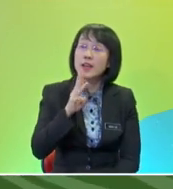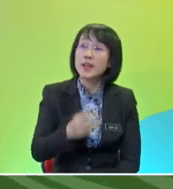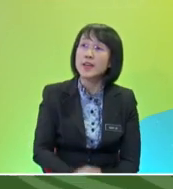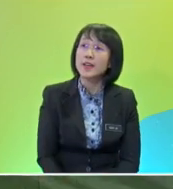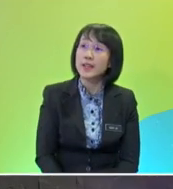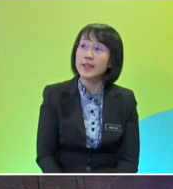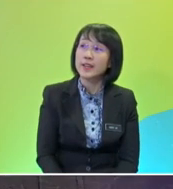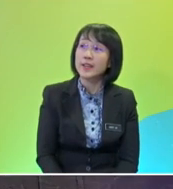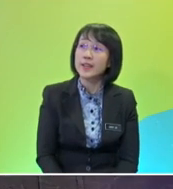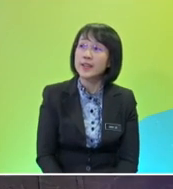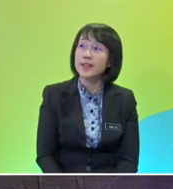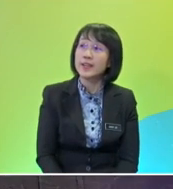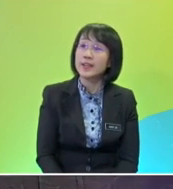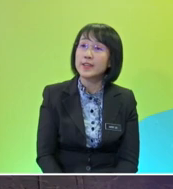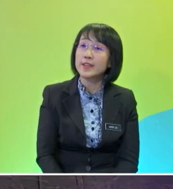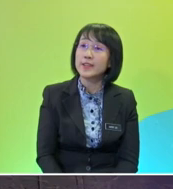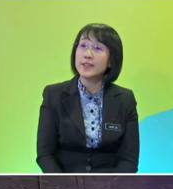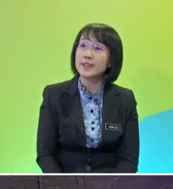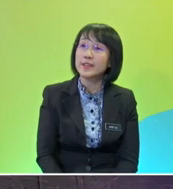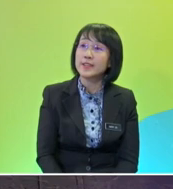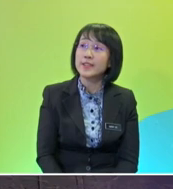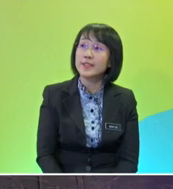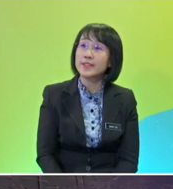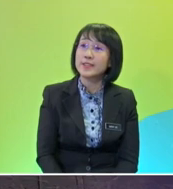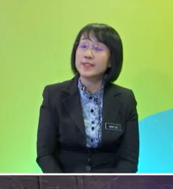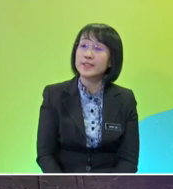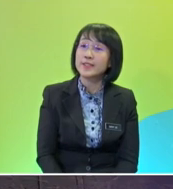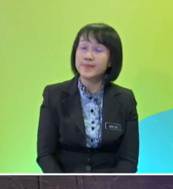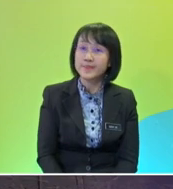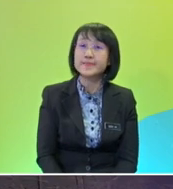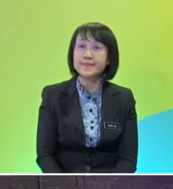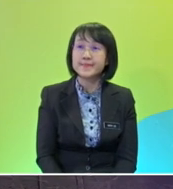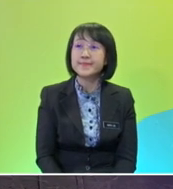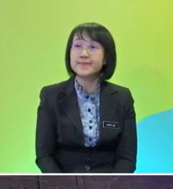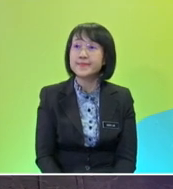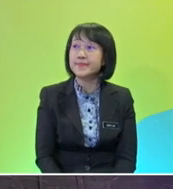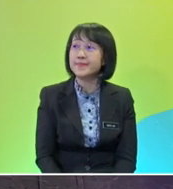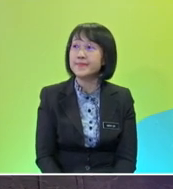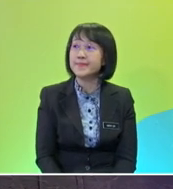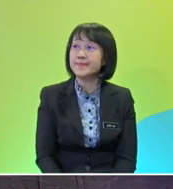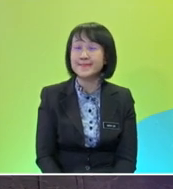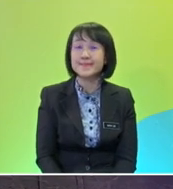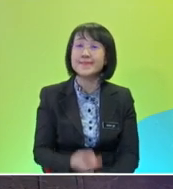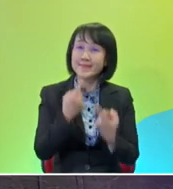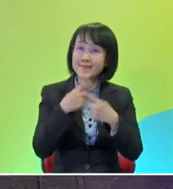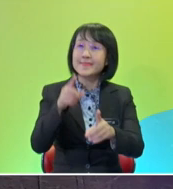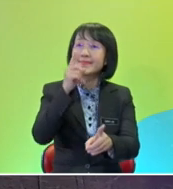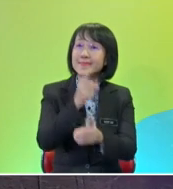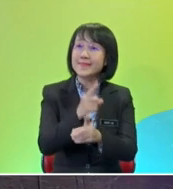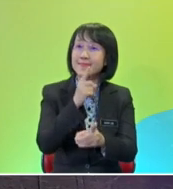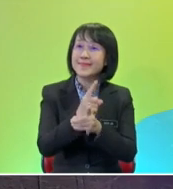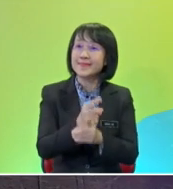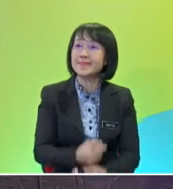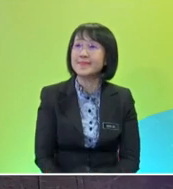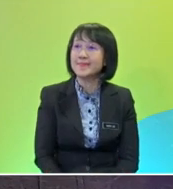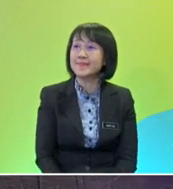Wah. Okey, cepat. Sangat tapi, padat dan ringkas. Sangat padat dan ringkas. Tetapi jawapannya betul. Terbaik.